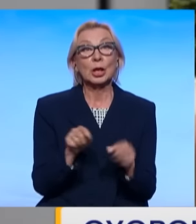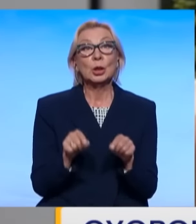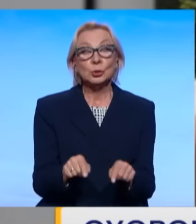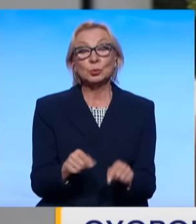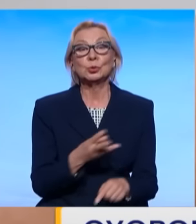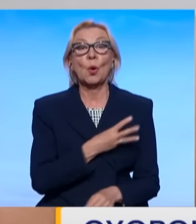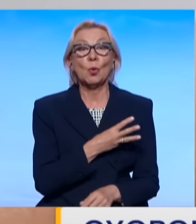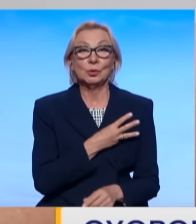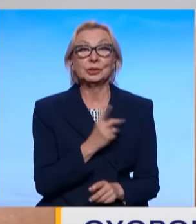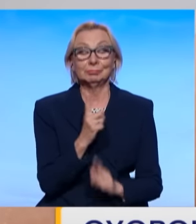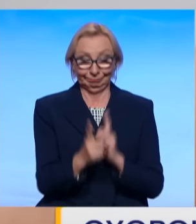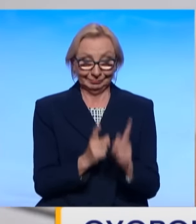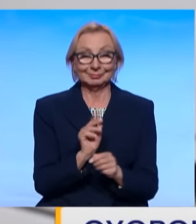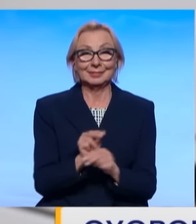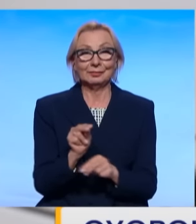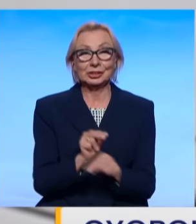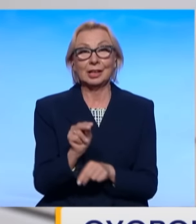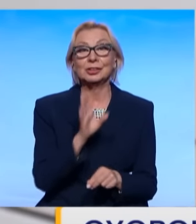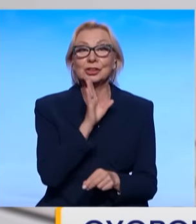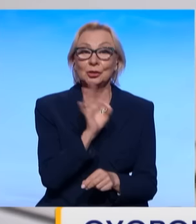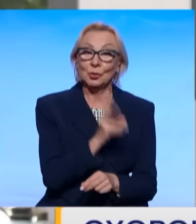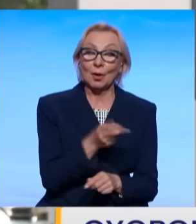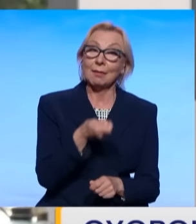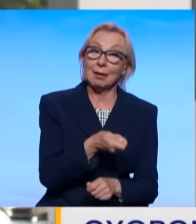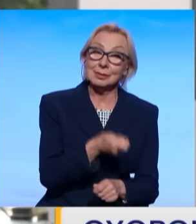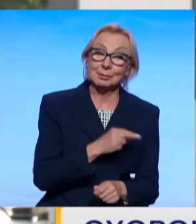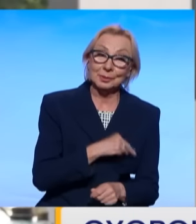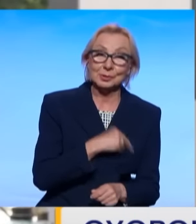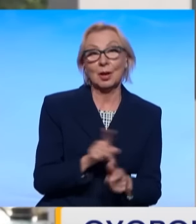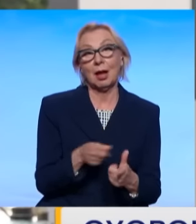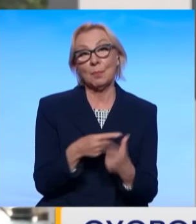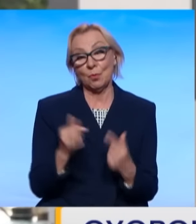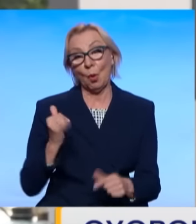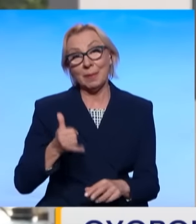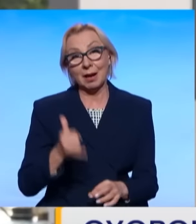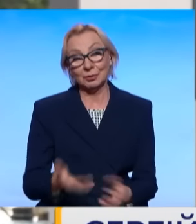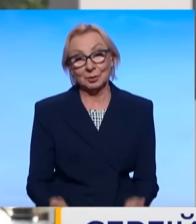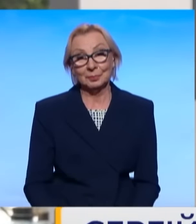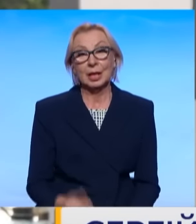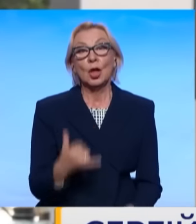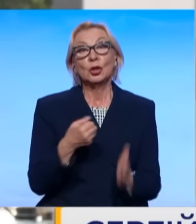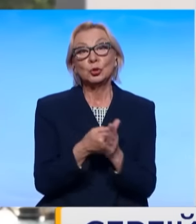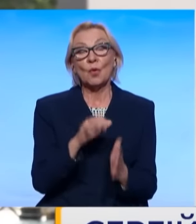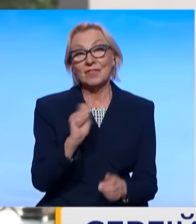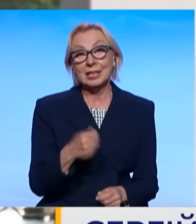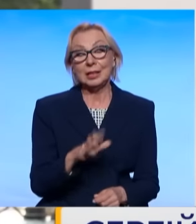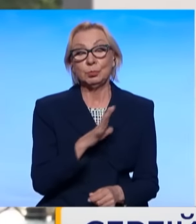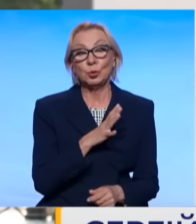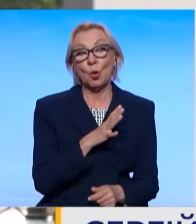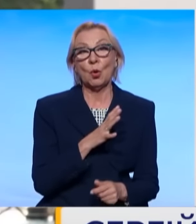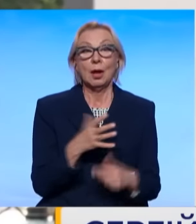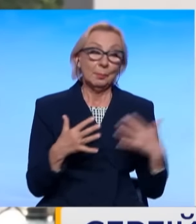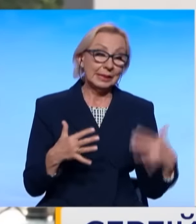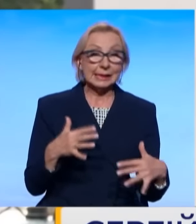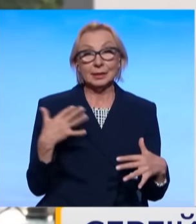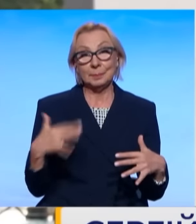тут охоче перенавчають жінок на операторок чи касирок. До війни у нас приблизно було 50 на 50. Жінки і чоловіки,